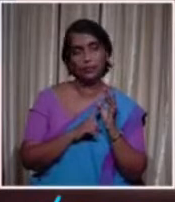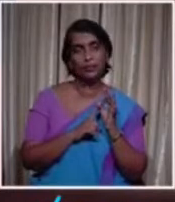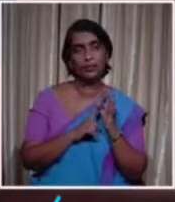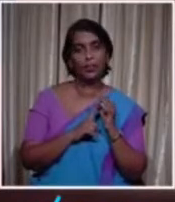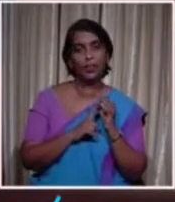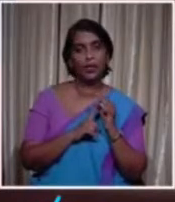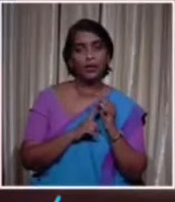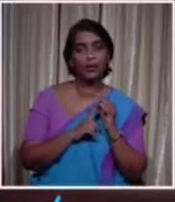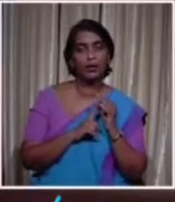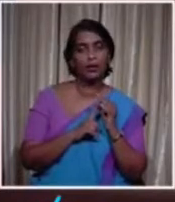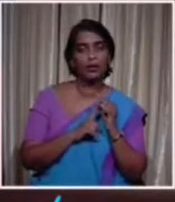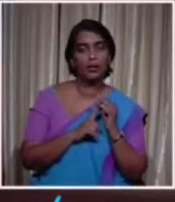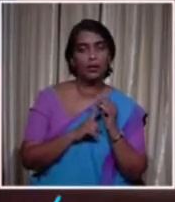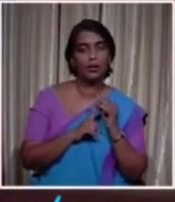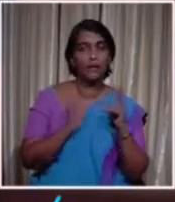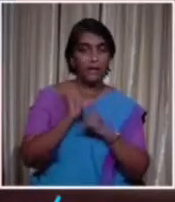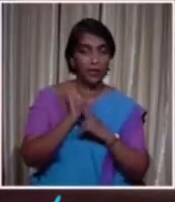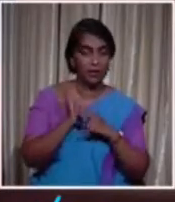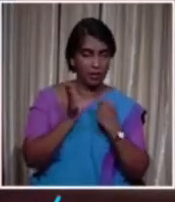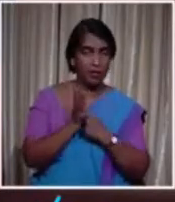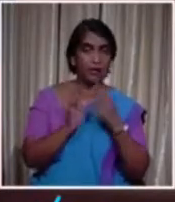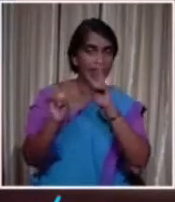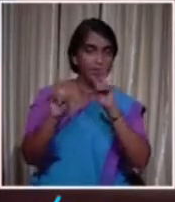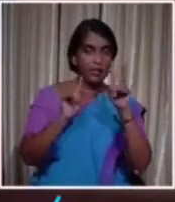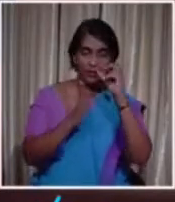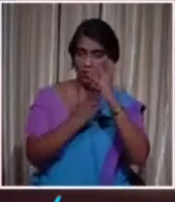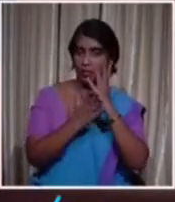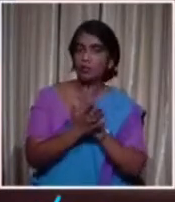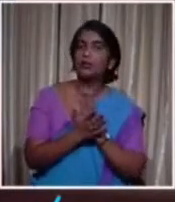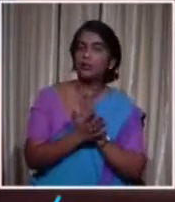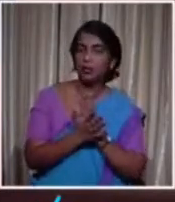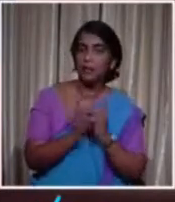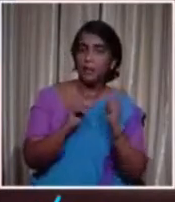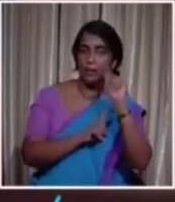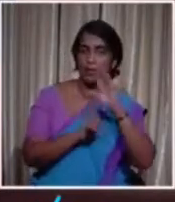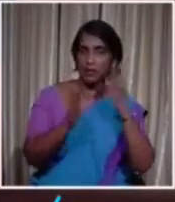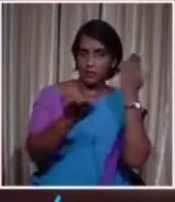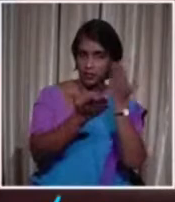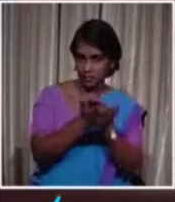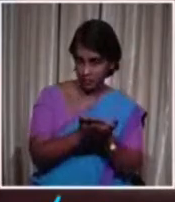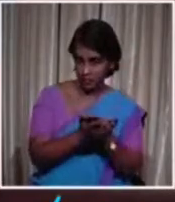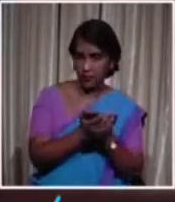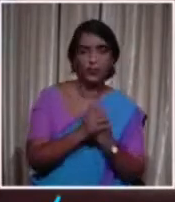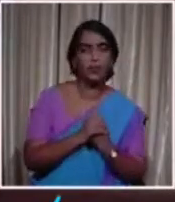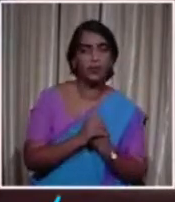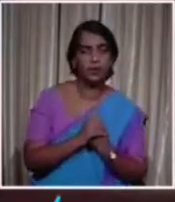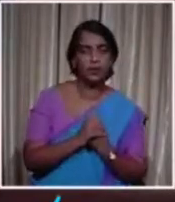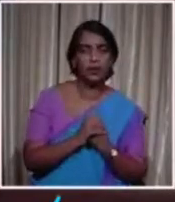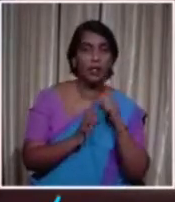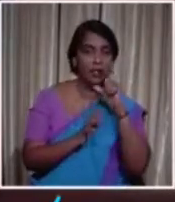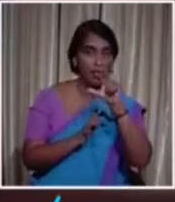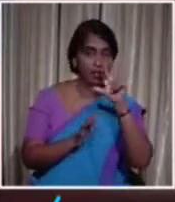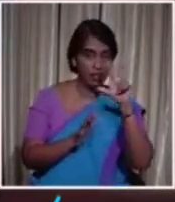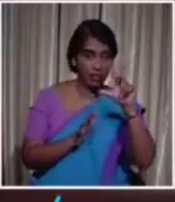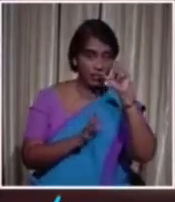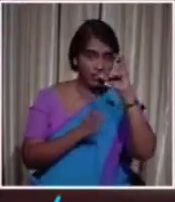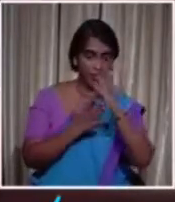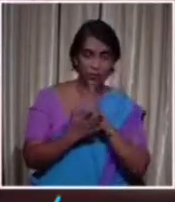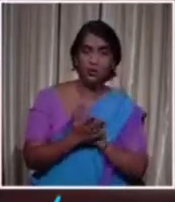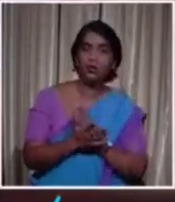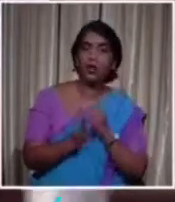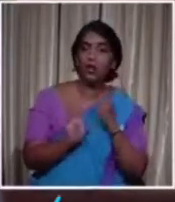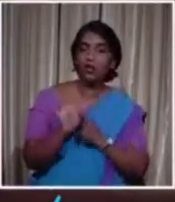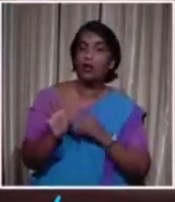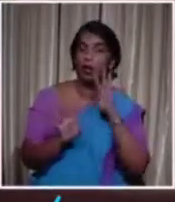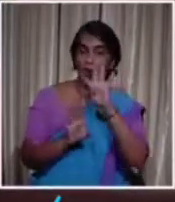राजपक्ष मेत्मा विजय राजपक्ष मेत्मा विशदेवनी संशोधन सभागत कर हटवी व्यवस्थावे और